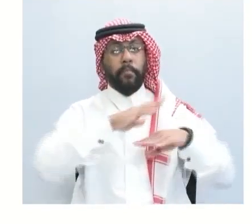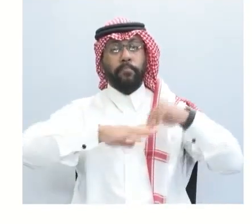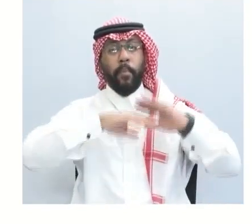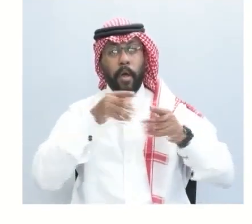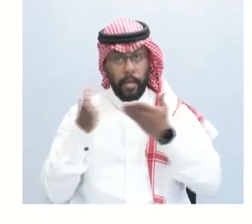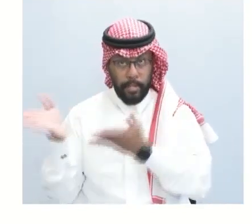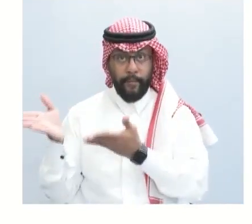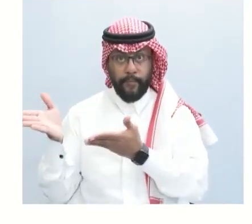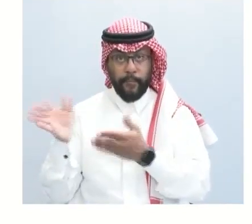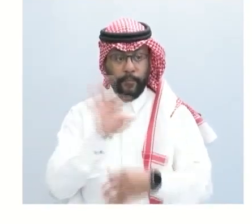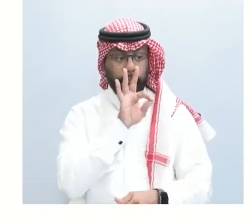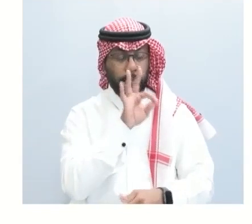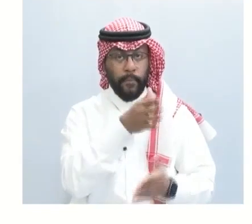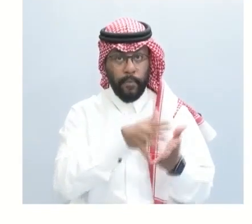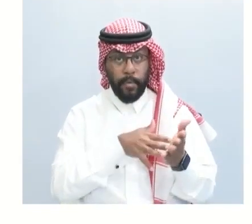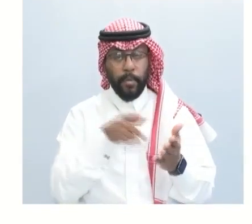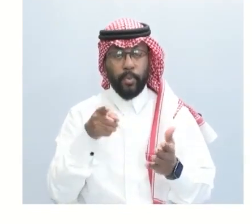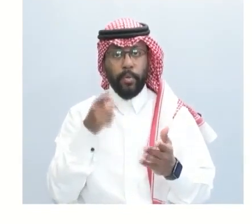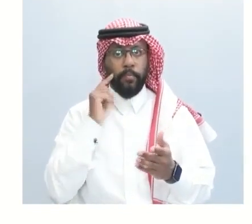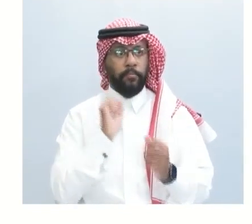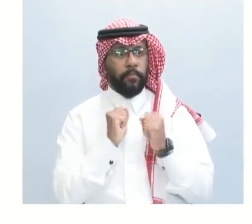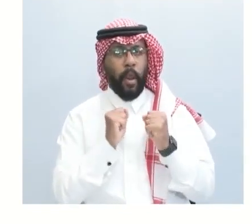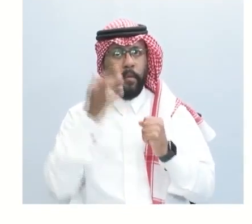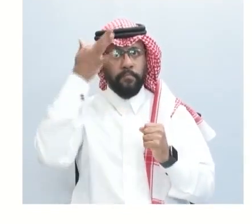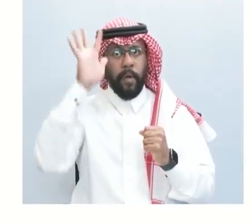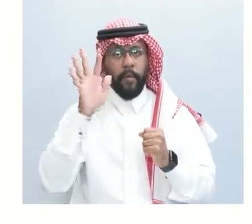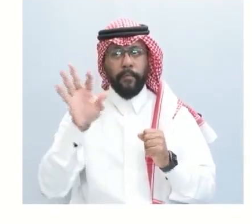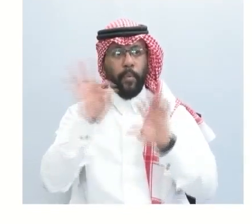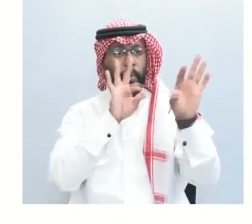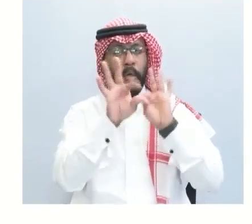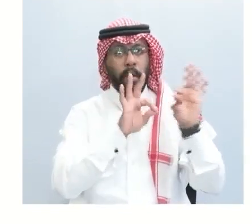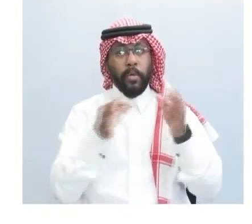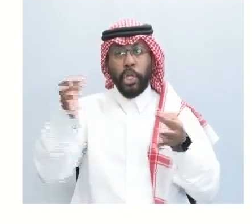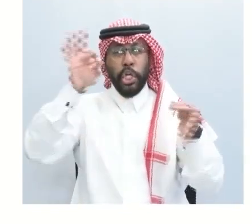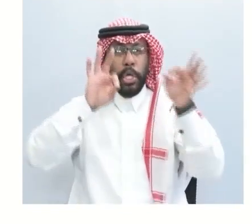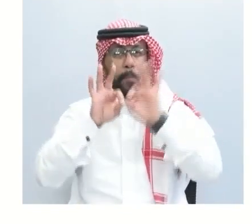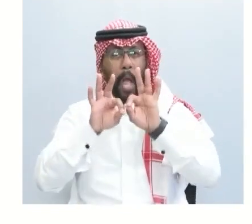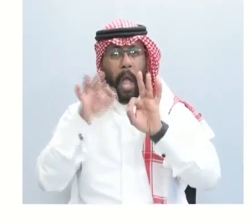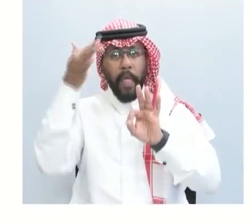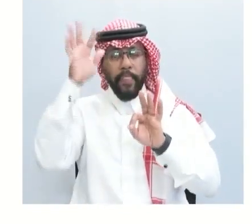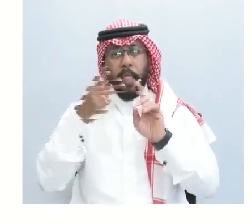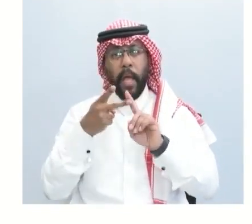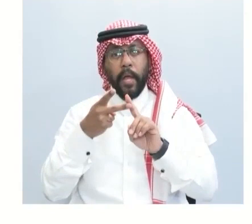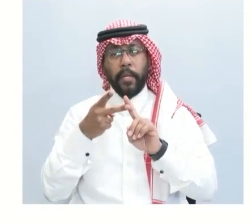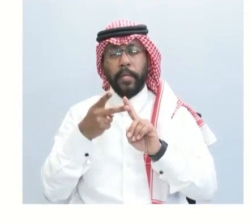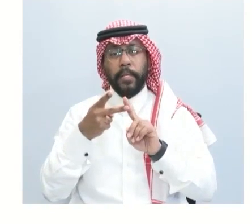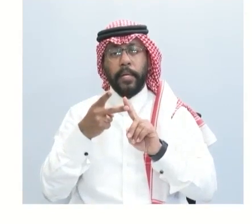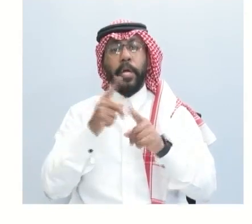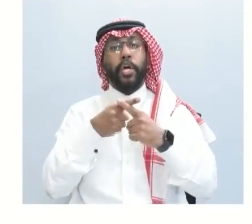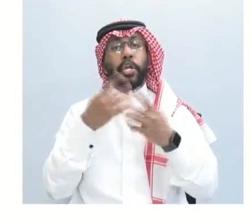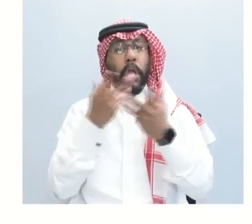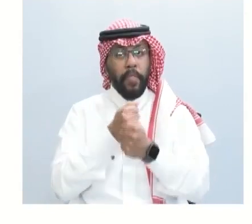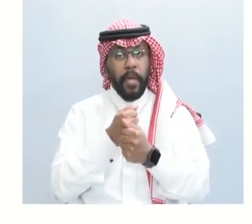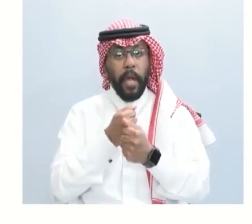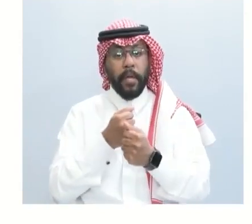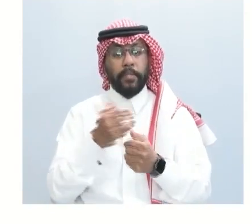تخير احدى المهارات التي تجيدها في اي مجال شئت في اي مجال شئت مع تختار مهاره من ضمن المهارات تجربه